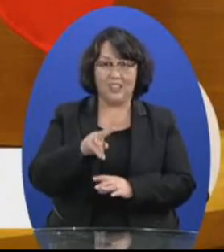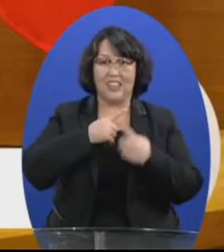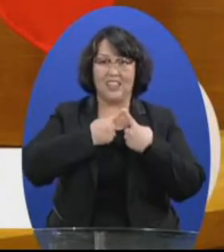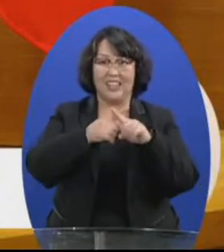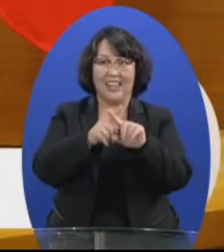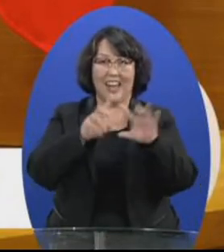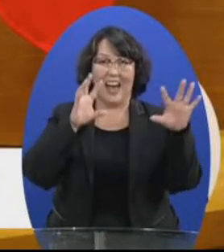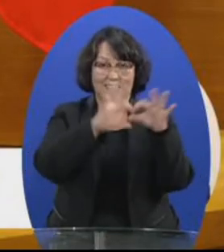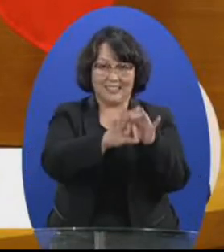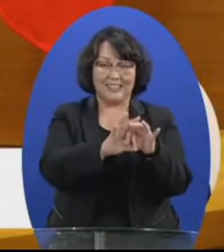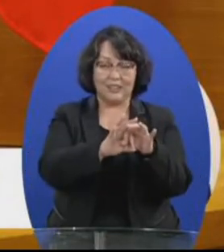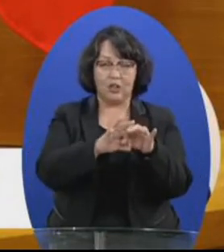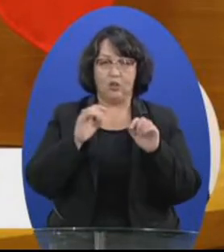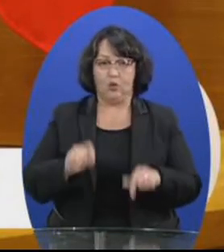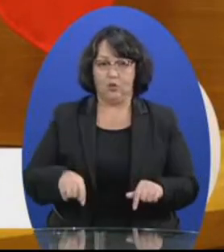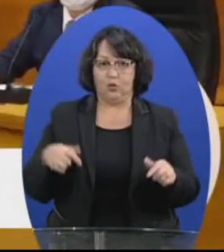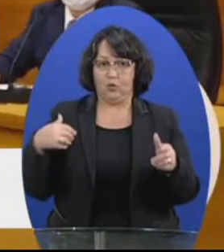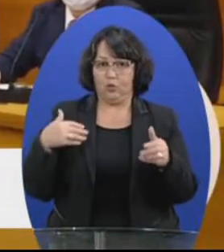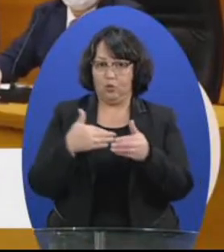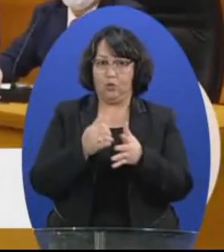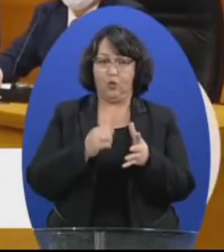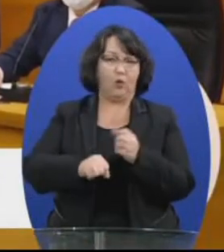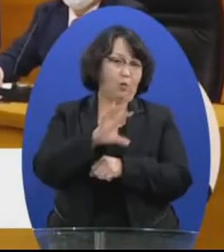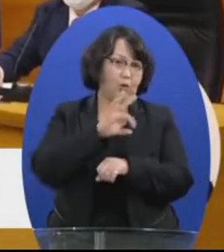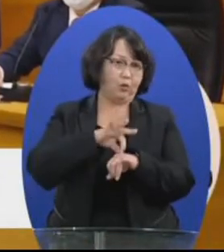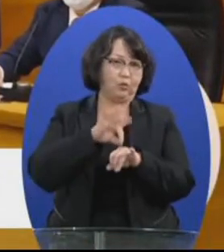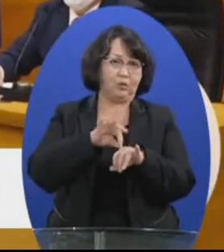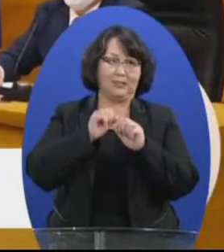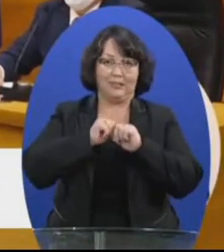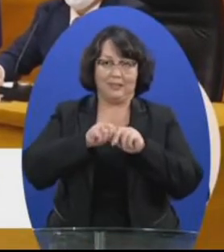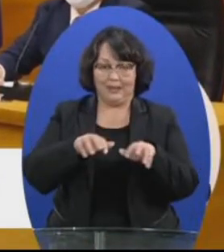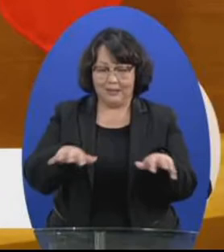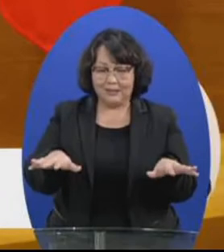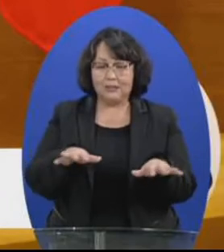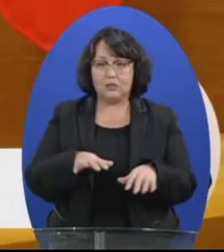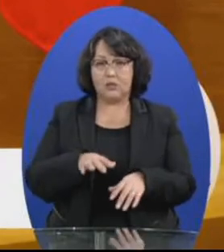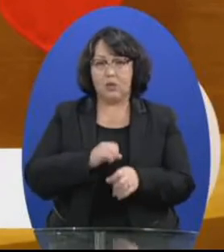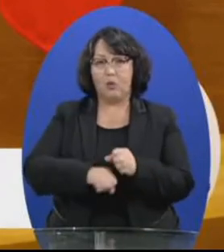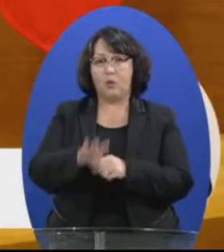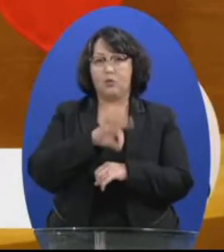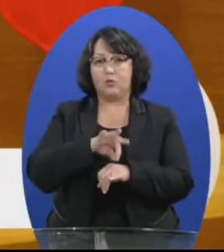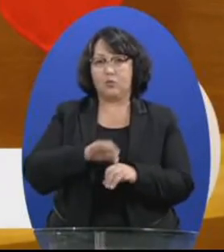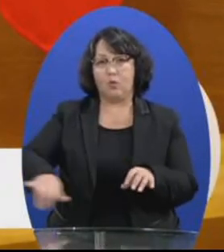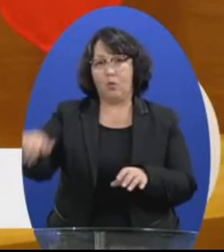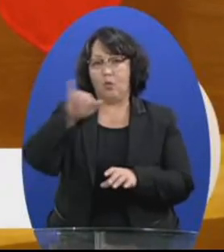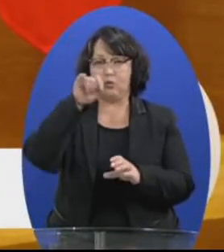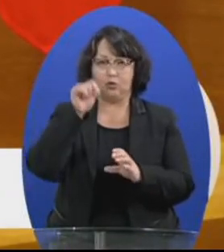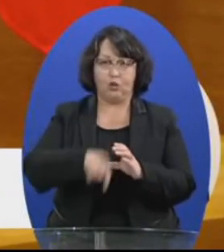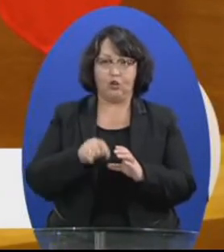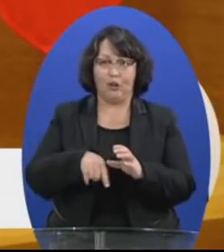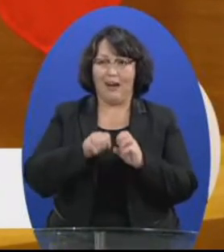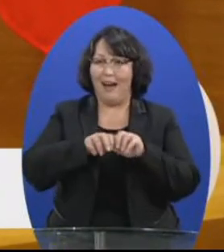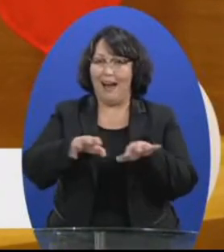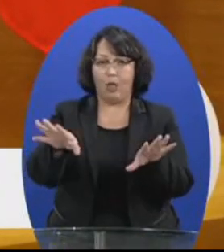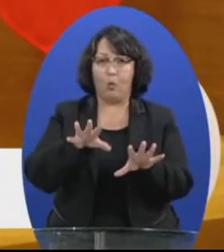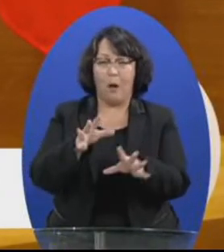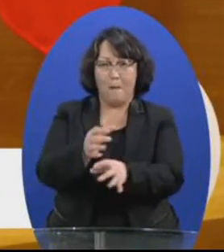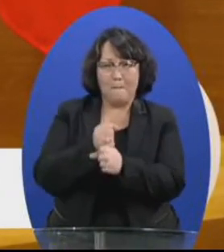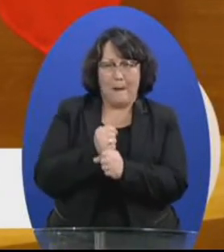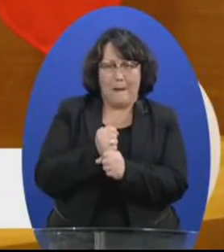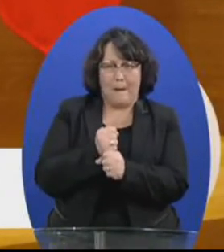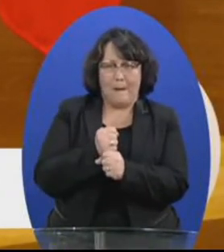хойш өнөөдрийг хүртэл дэлхийн нийтэд тархсан цар тахал COVID-19-ийг дотооддоо алдлуугаар амжилттай